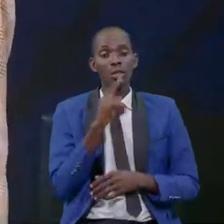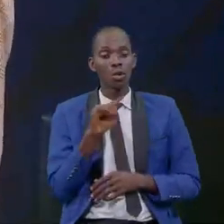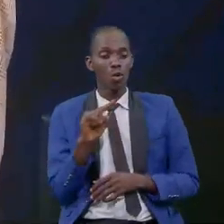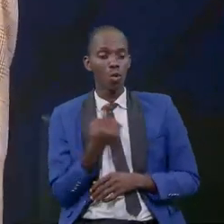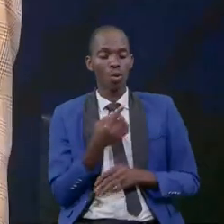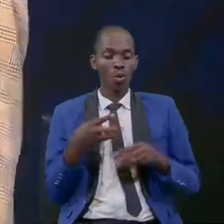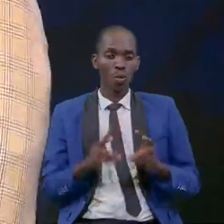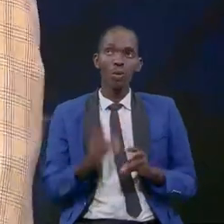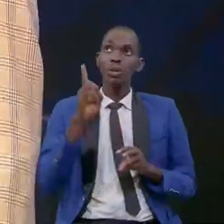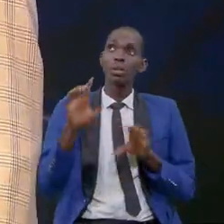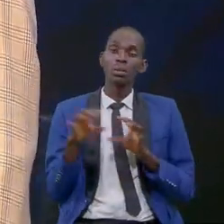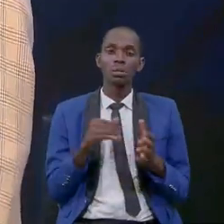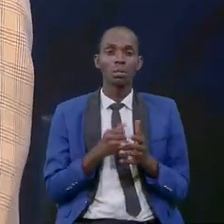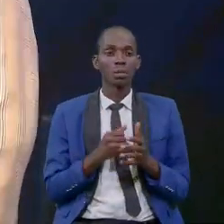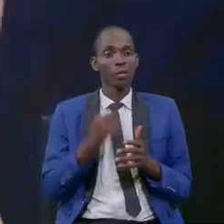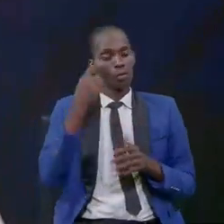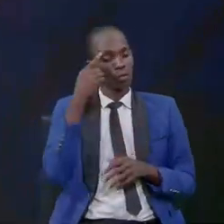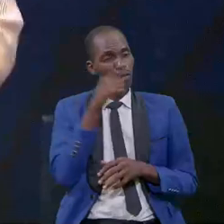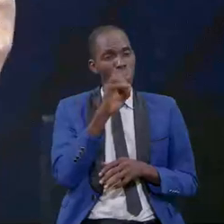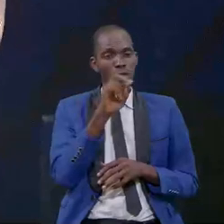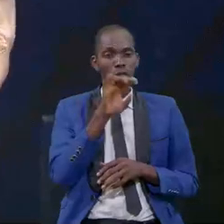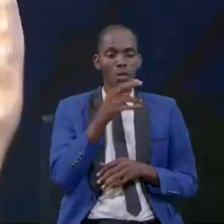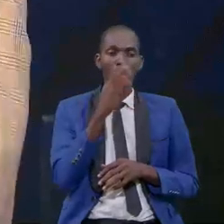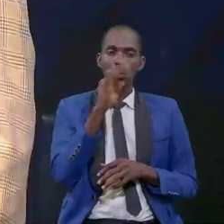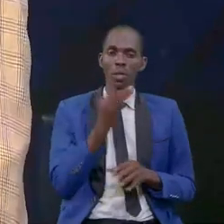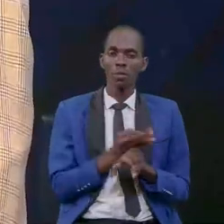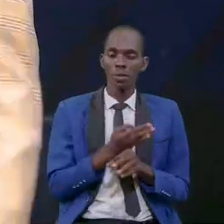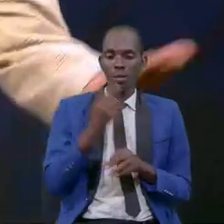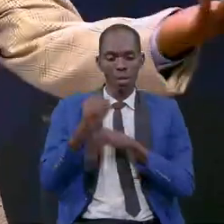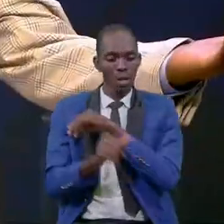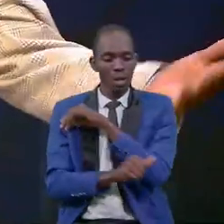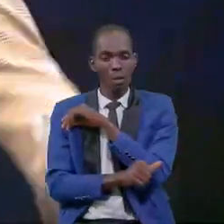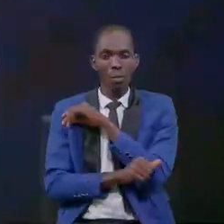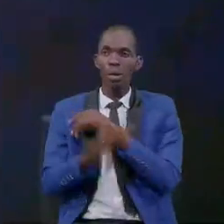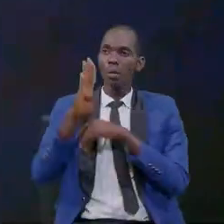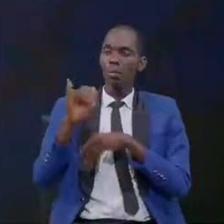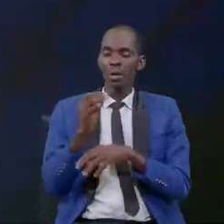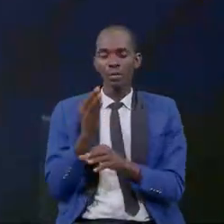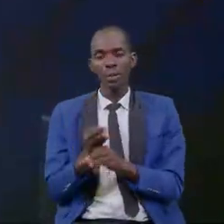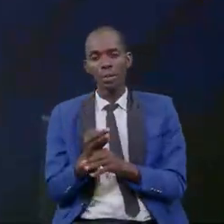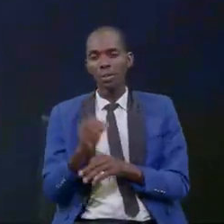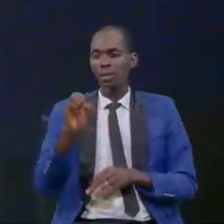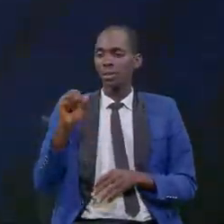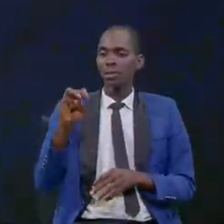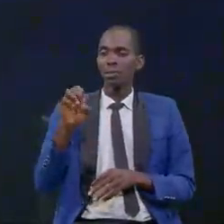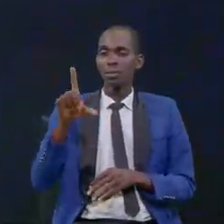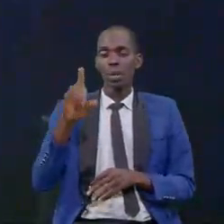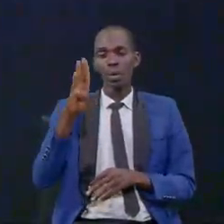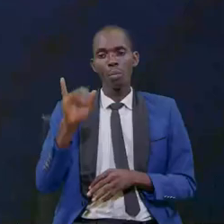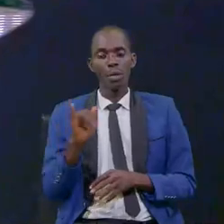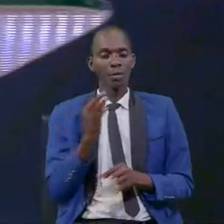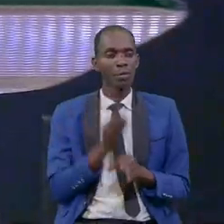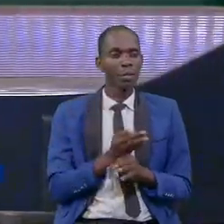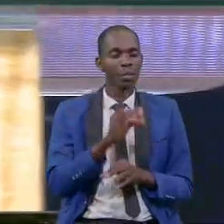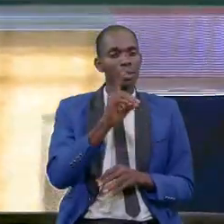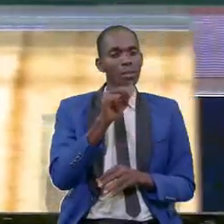la seule manière qu'il fait cela. Il a fait pour Enoch par la foi, Abraham par la foi, Samuel par la foi,